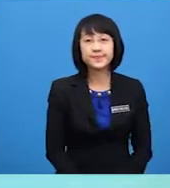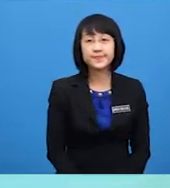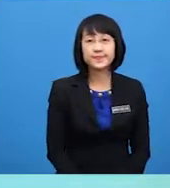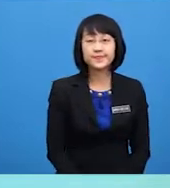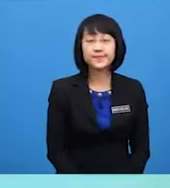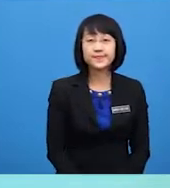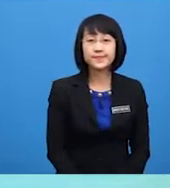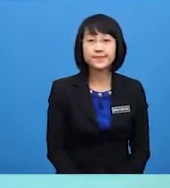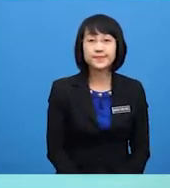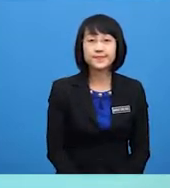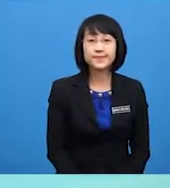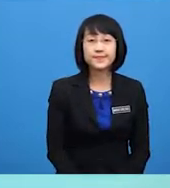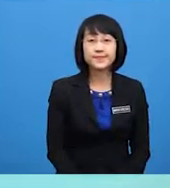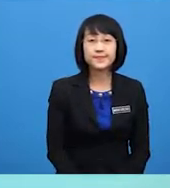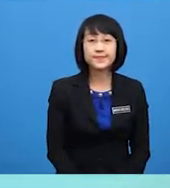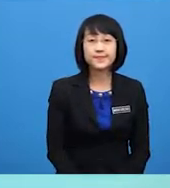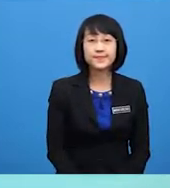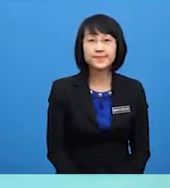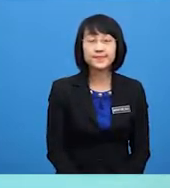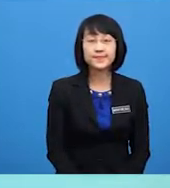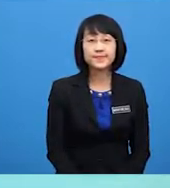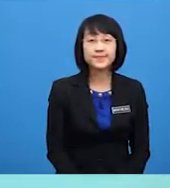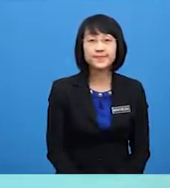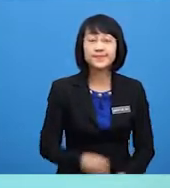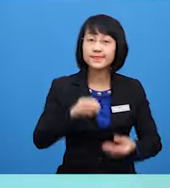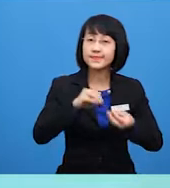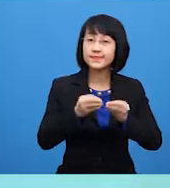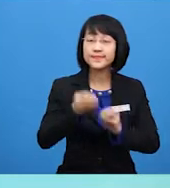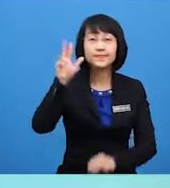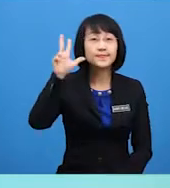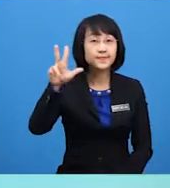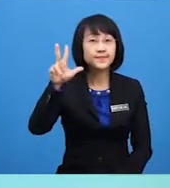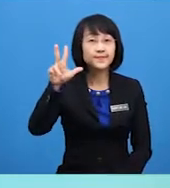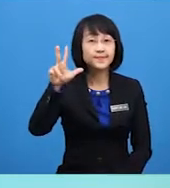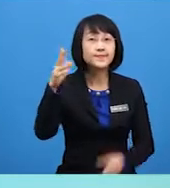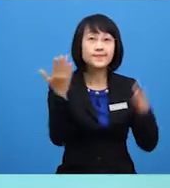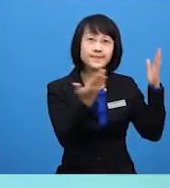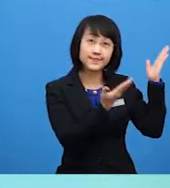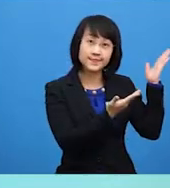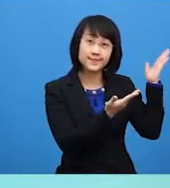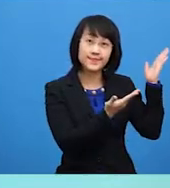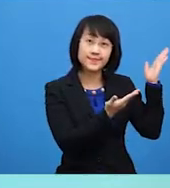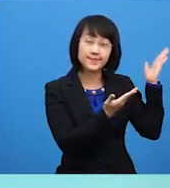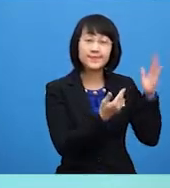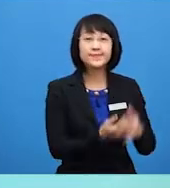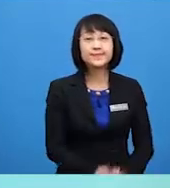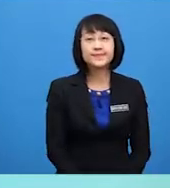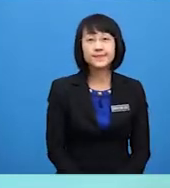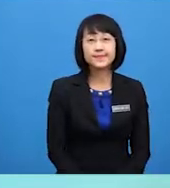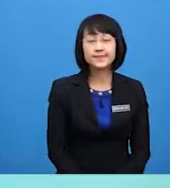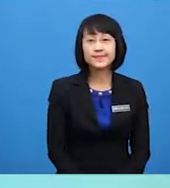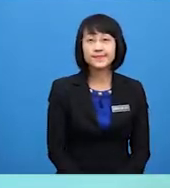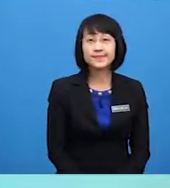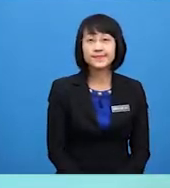3/2/4 dengan 6/8. Soalan ketiga, darabkan 3/5